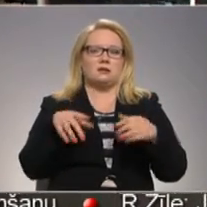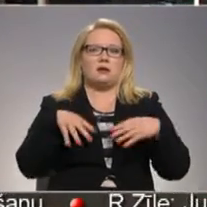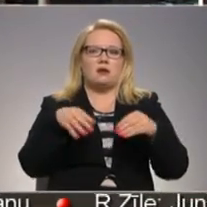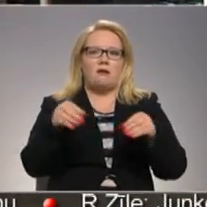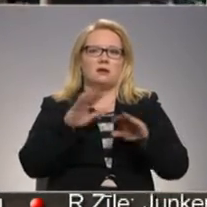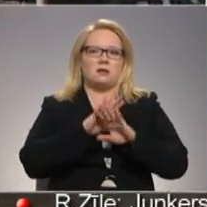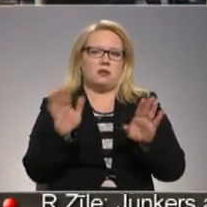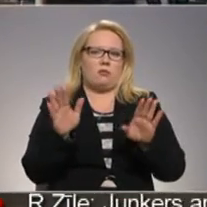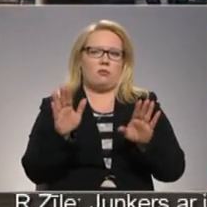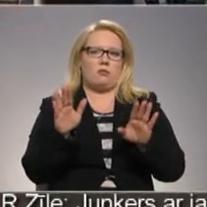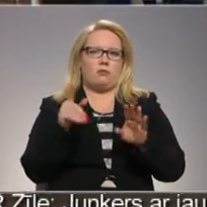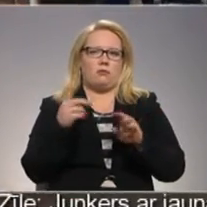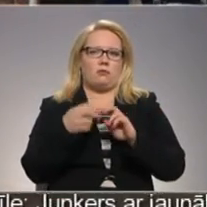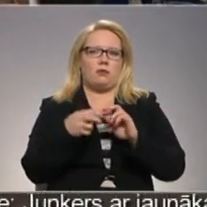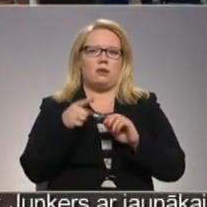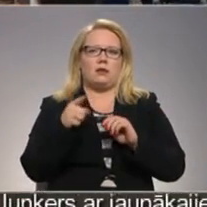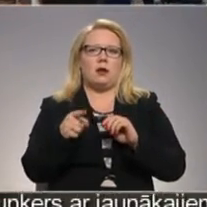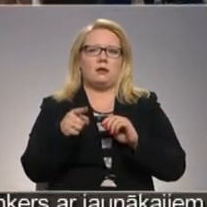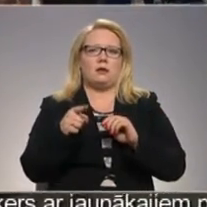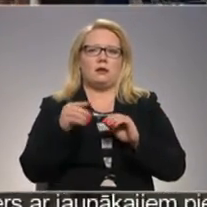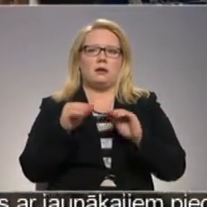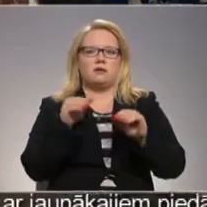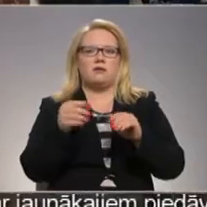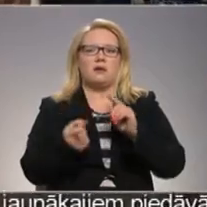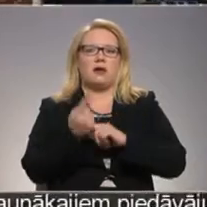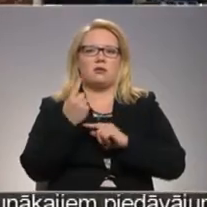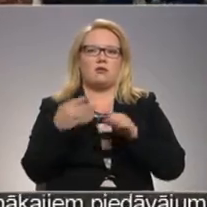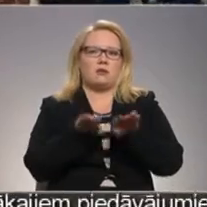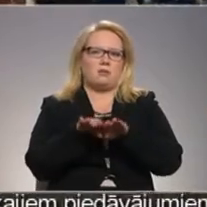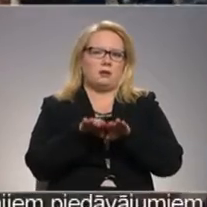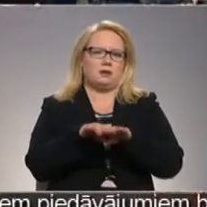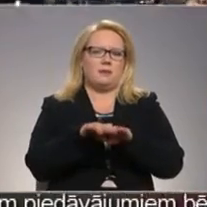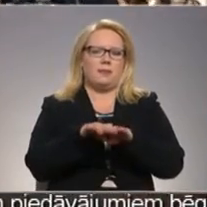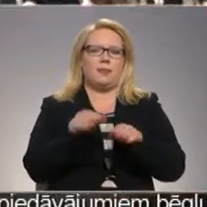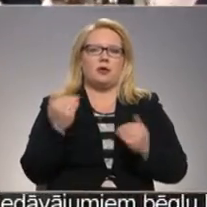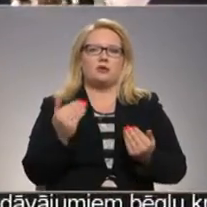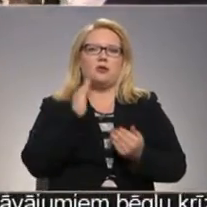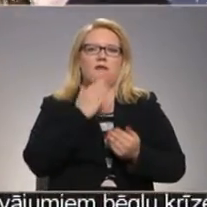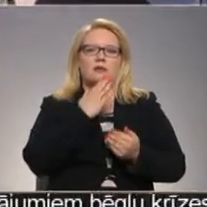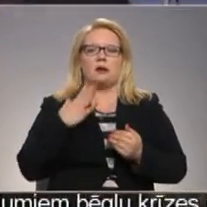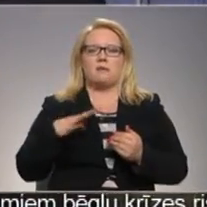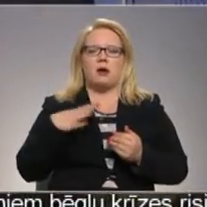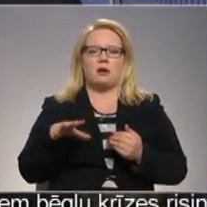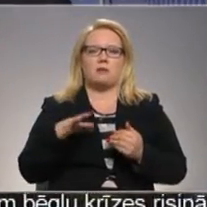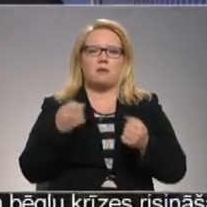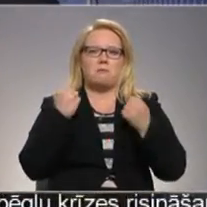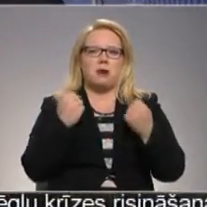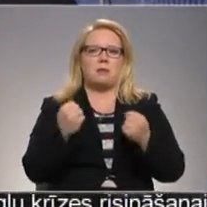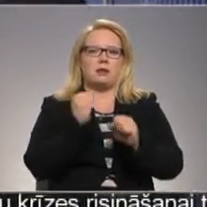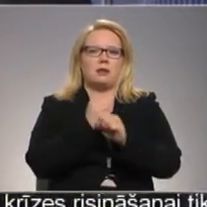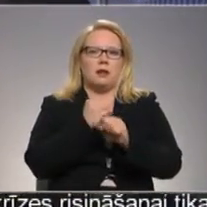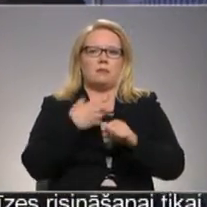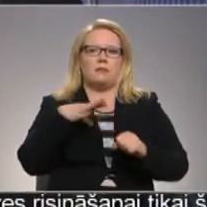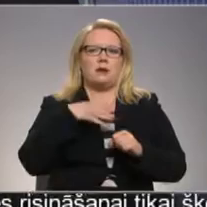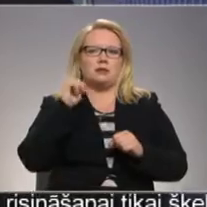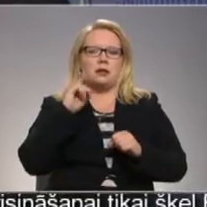nebūtu kaut kādu iesēdumu vai drobus klīstuši un tamlīdzīgi. Šovasar gaidām ir nu, diezgan tādi pamatīgi darbi. Mēs